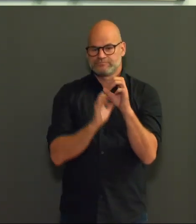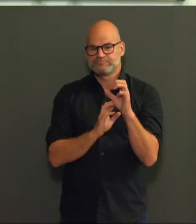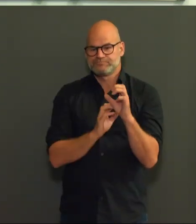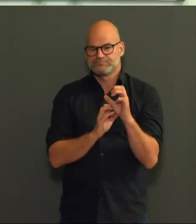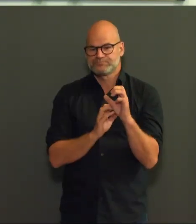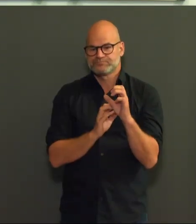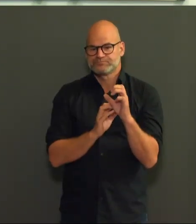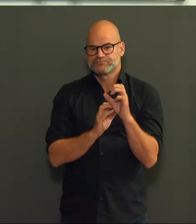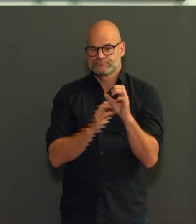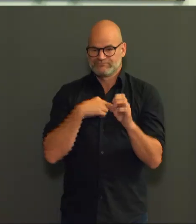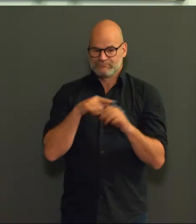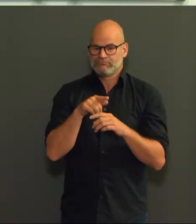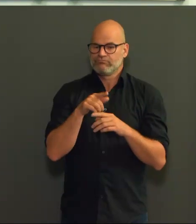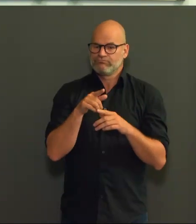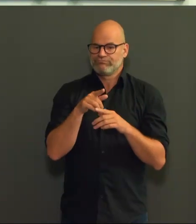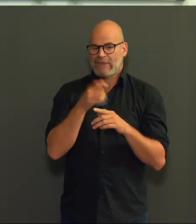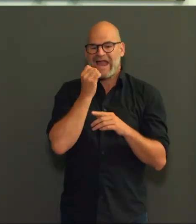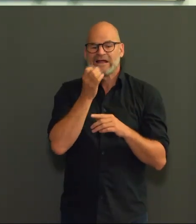besmettingen per dag.